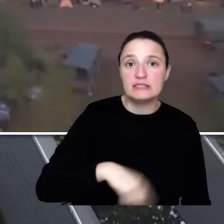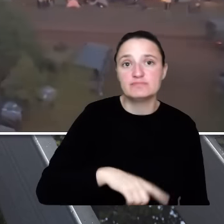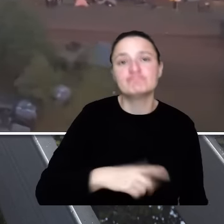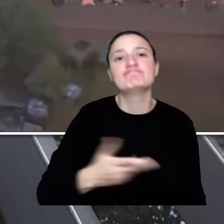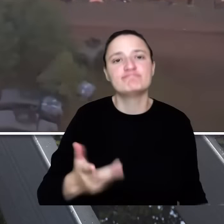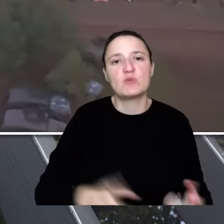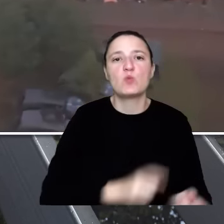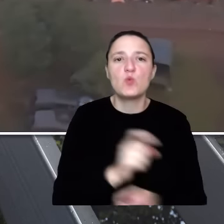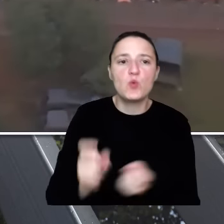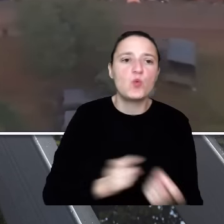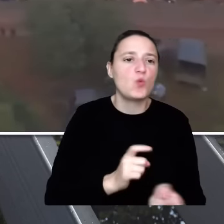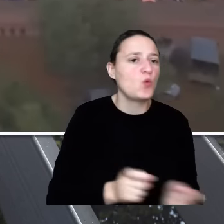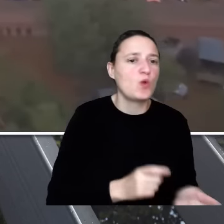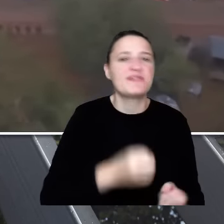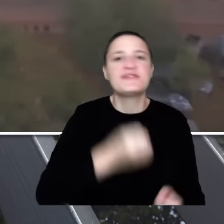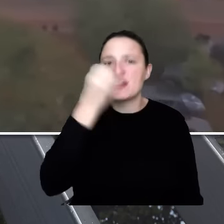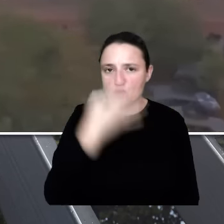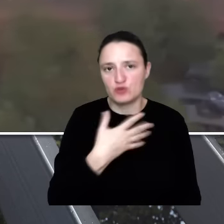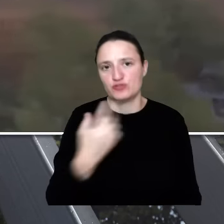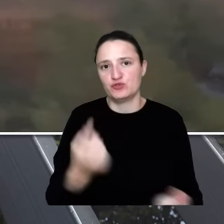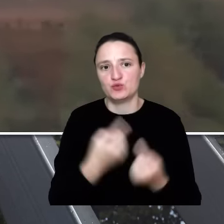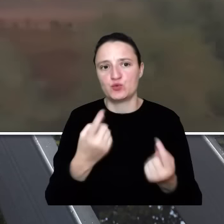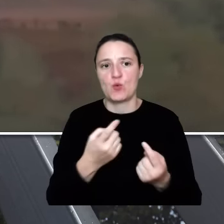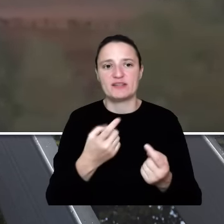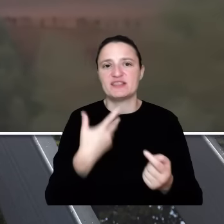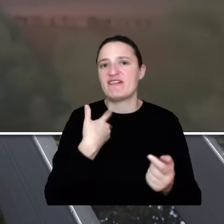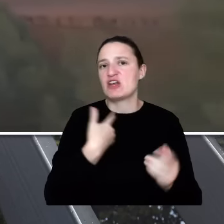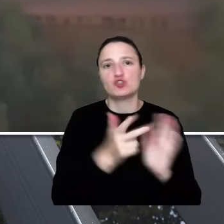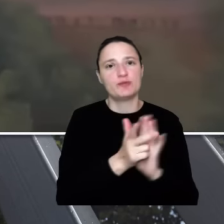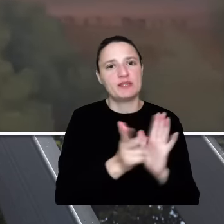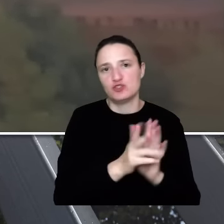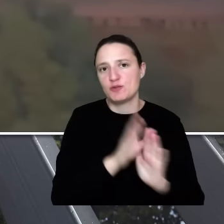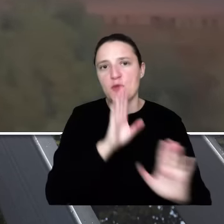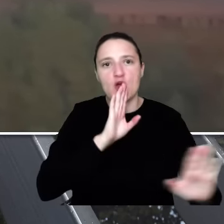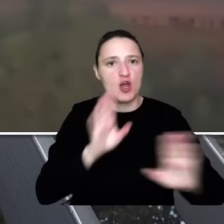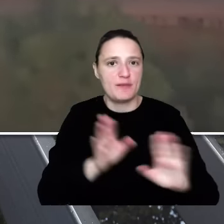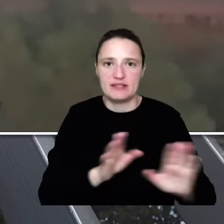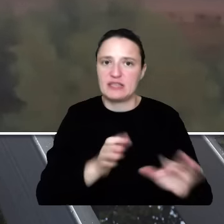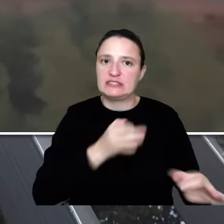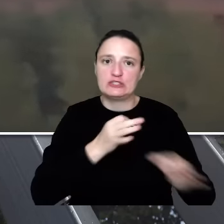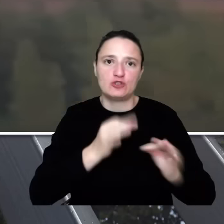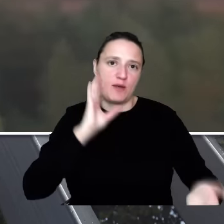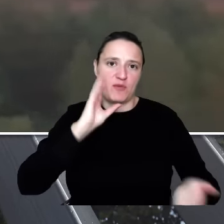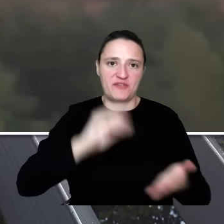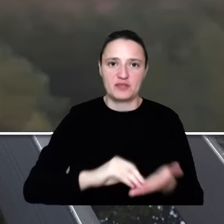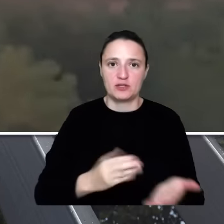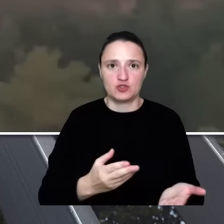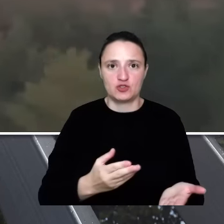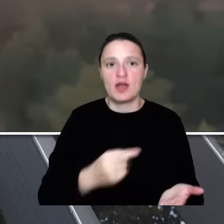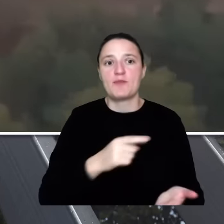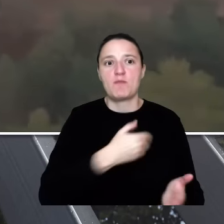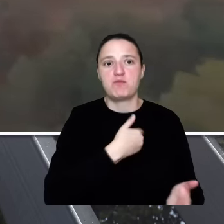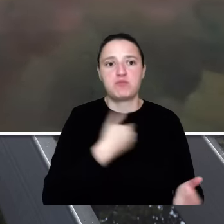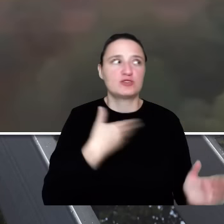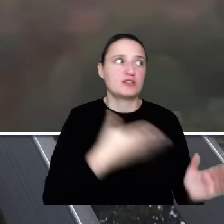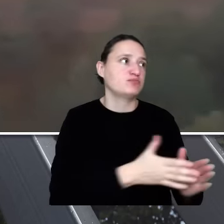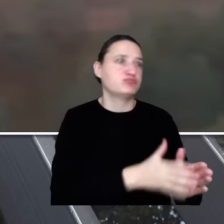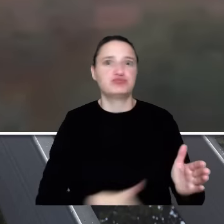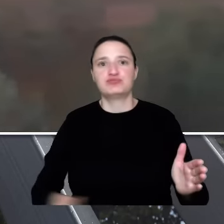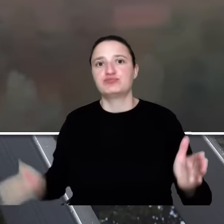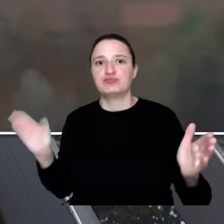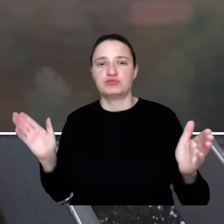wszystkie najgorsze przekleństwa z XVIII wieku, kiedy Polska była od sasa do lasa. No to powiedzenie nie